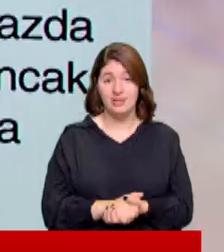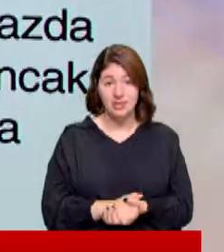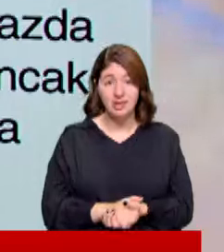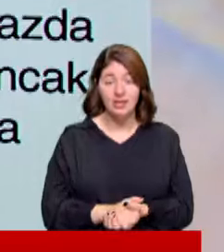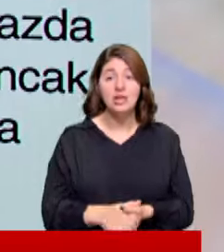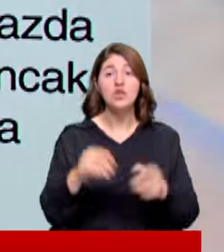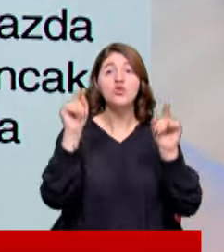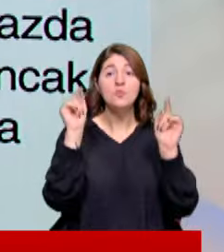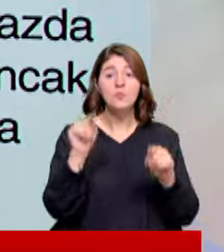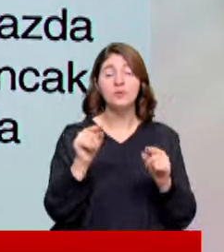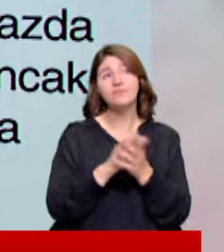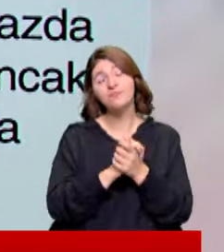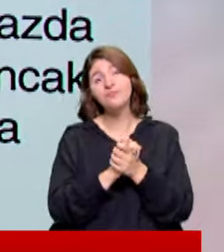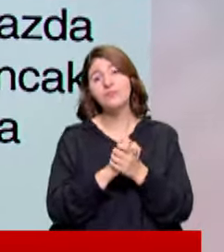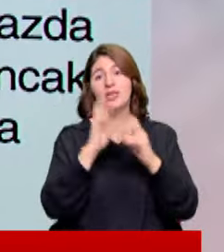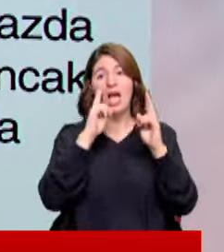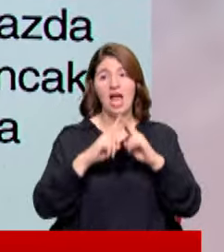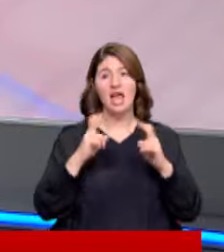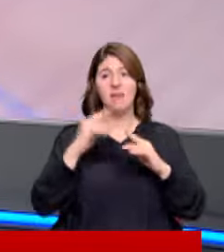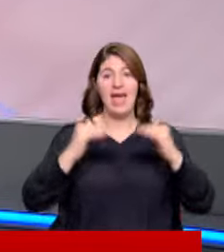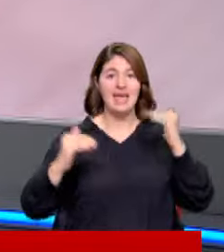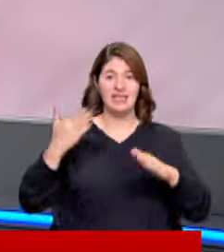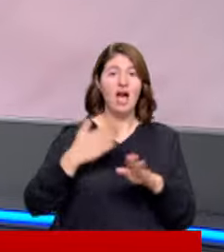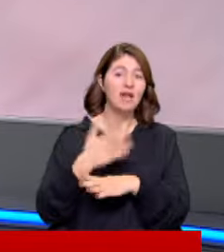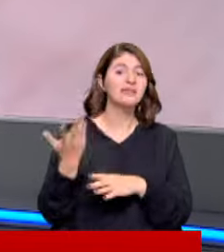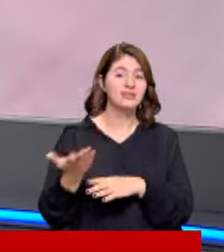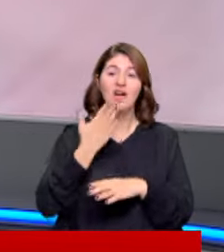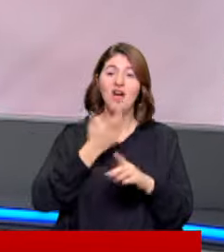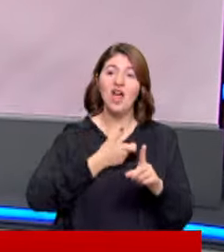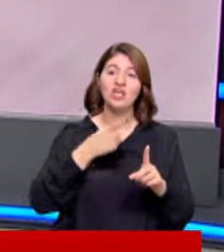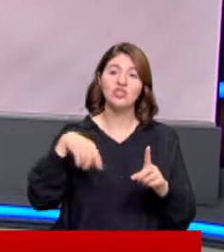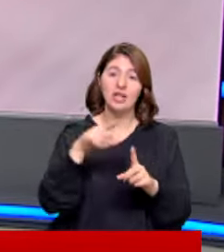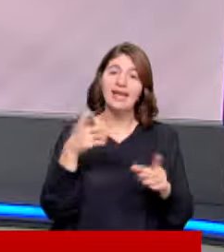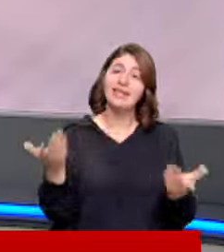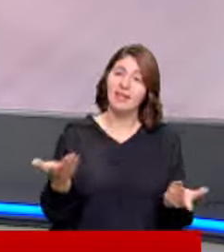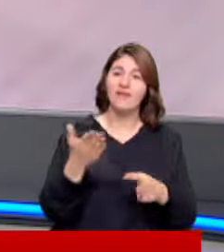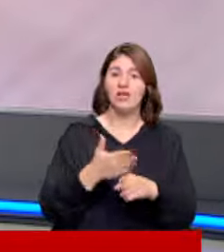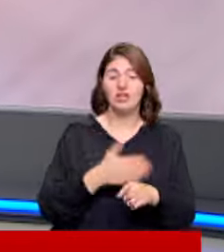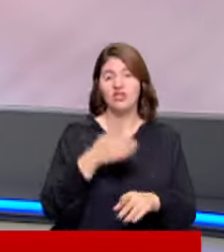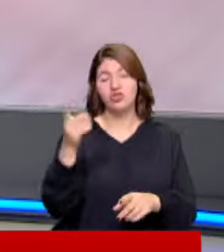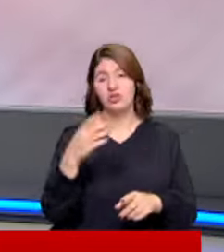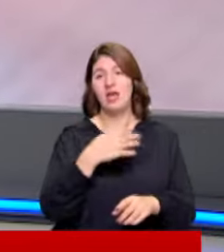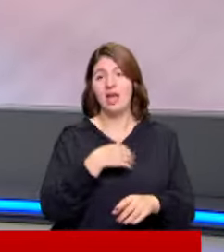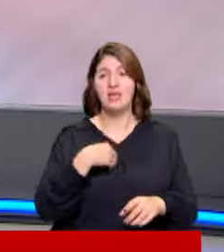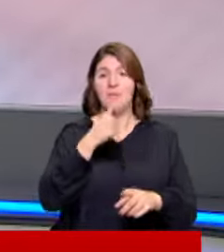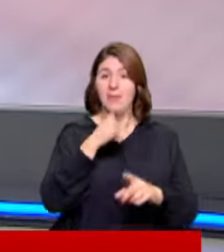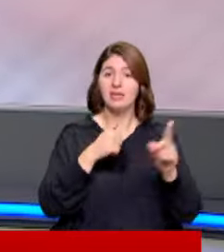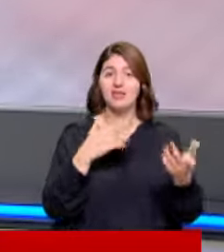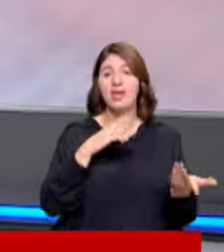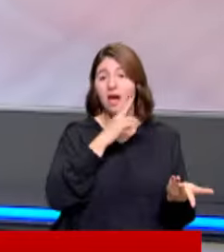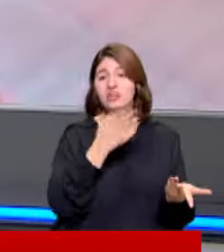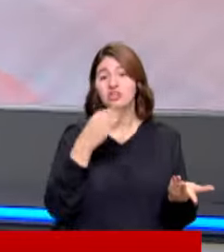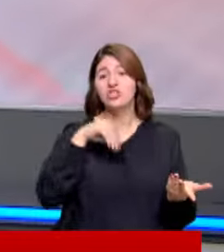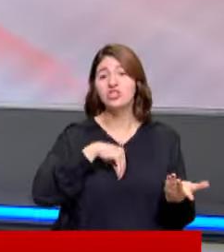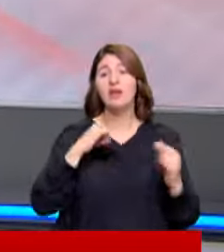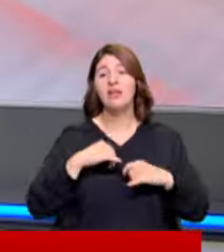efendim bu araştırma endeksi aslında öğrencilerin de vatandaşın da velinin de ne yazık